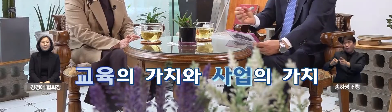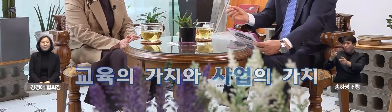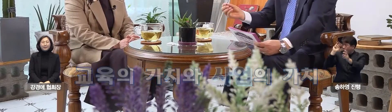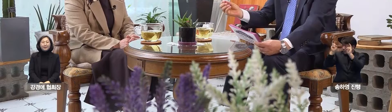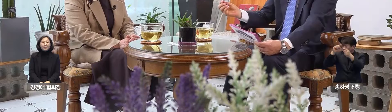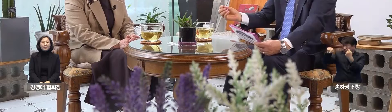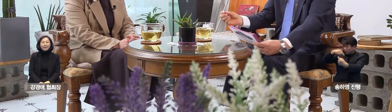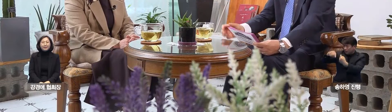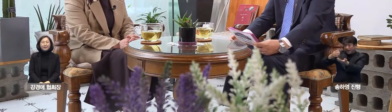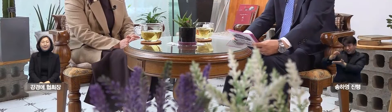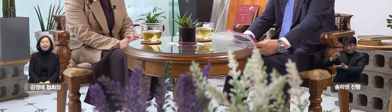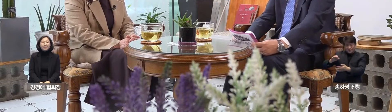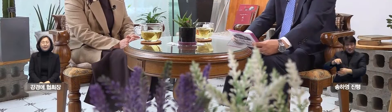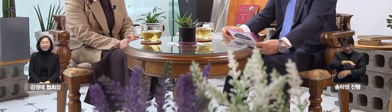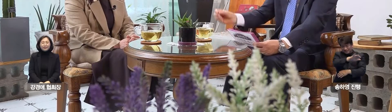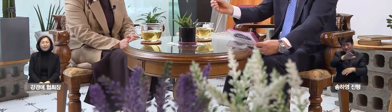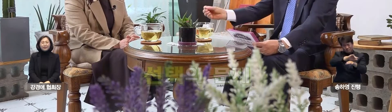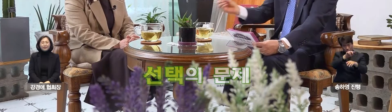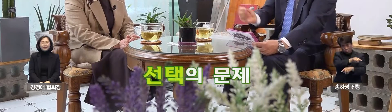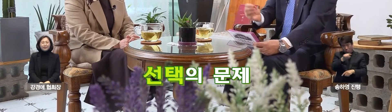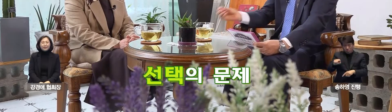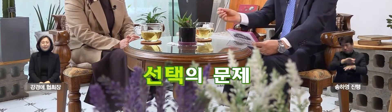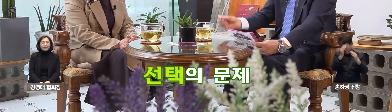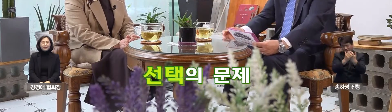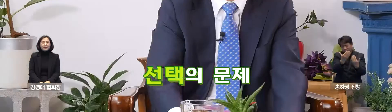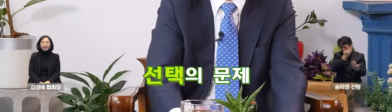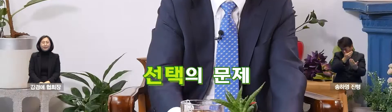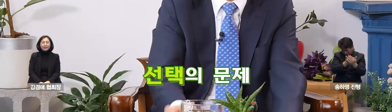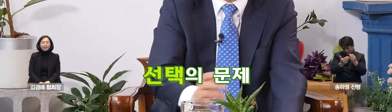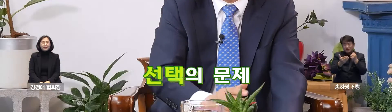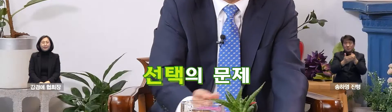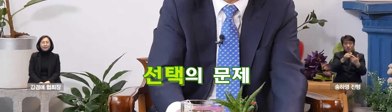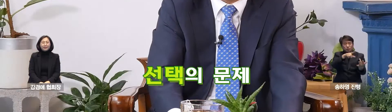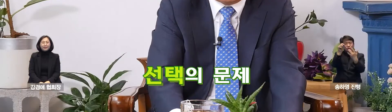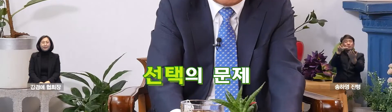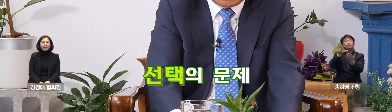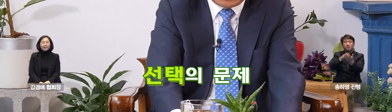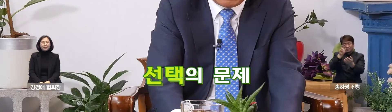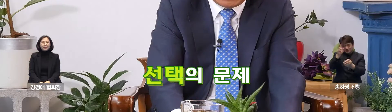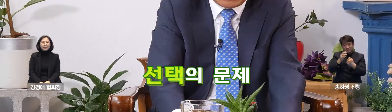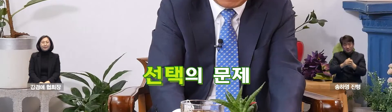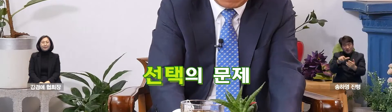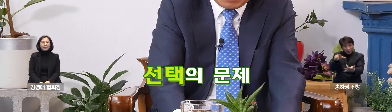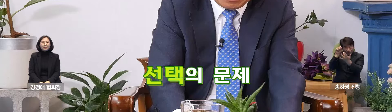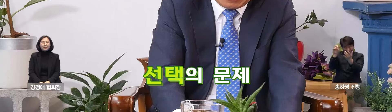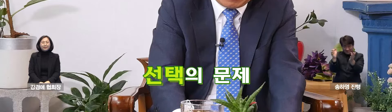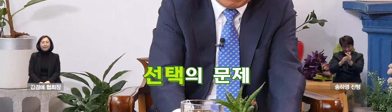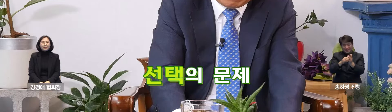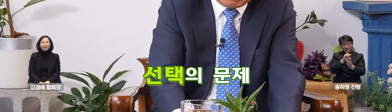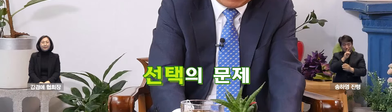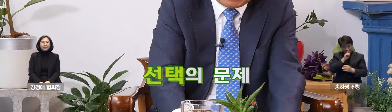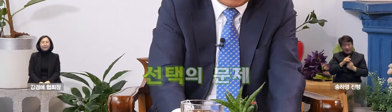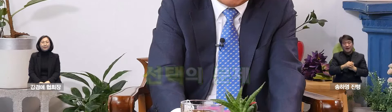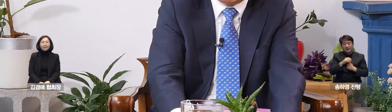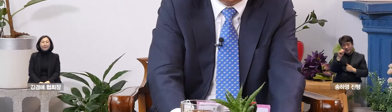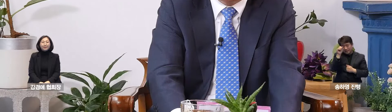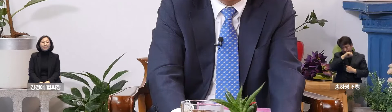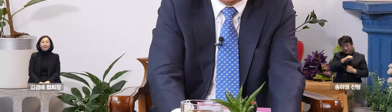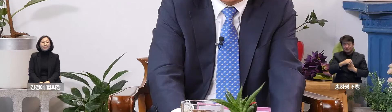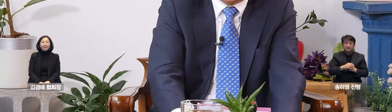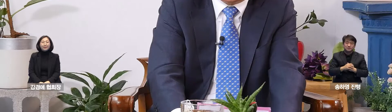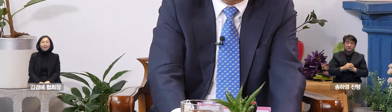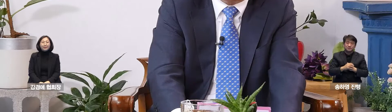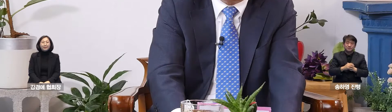가치 물론 다 중요하기 때문에 선택의 문제죠. 네. 이쪽을 선택하셨다 그 말씀이네. 그렇구나.